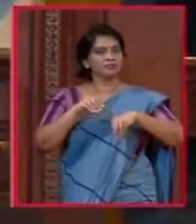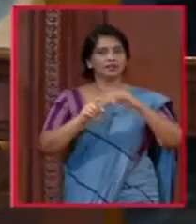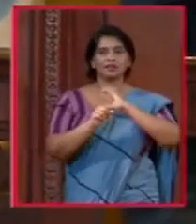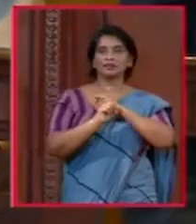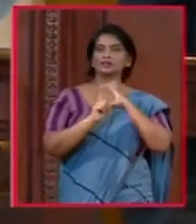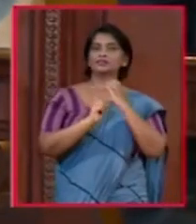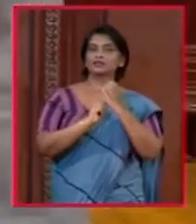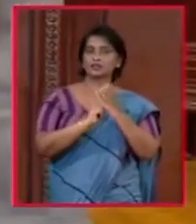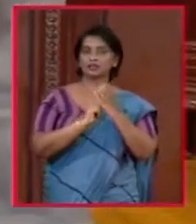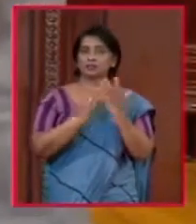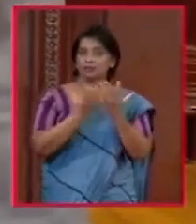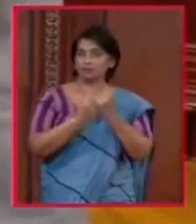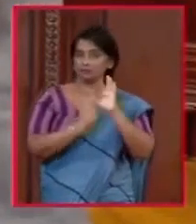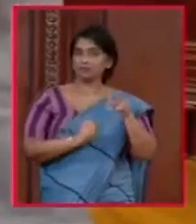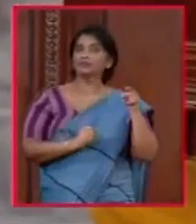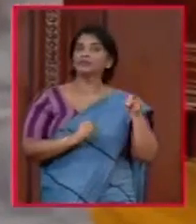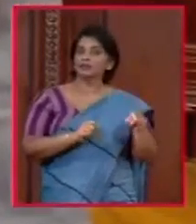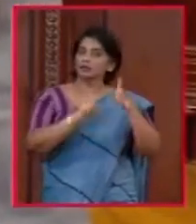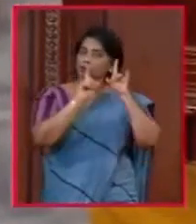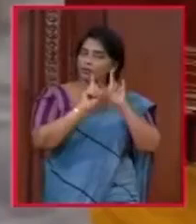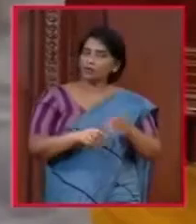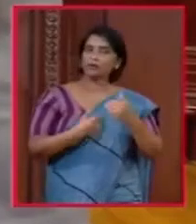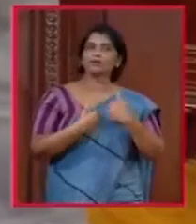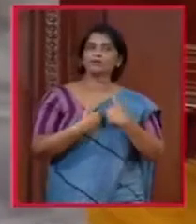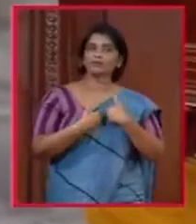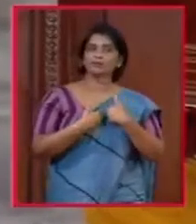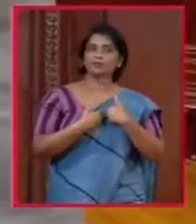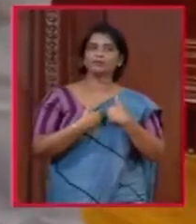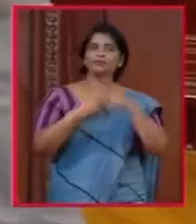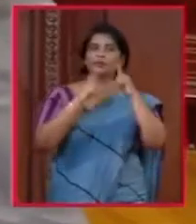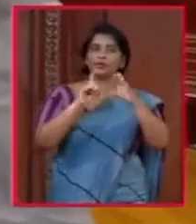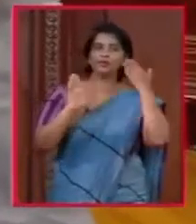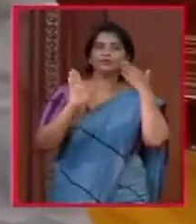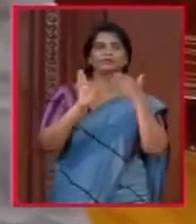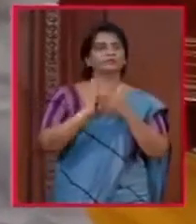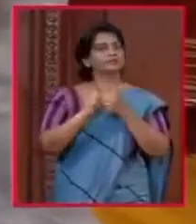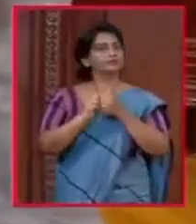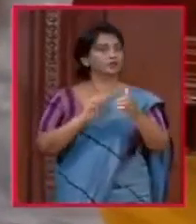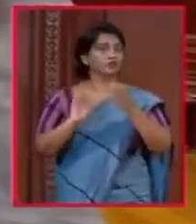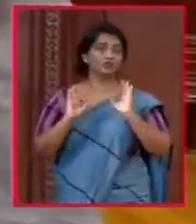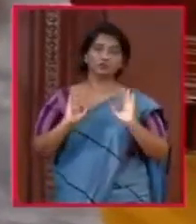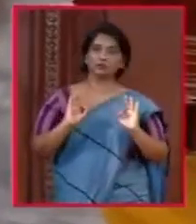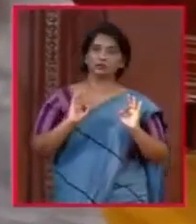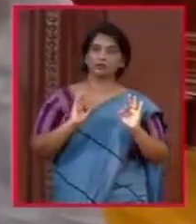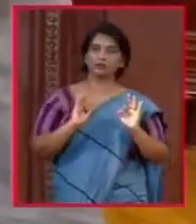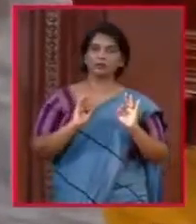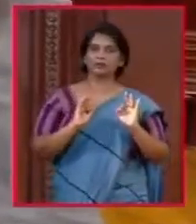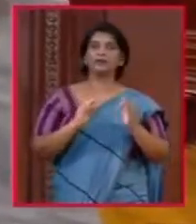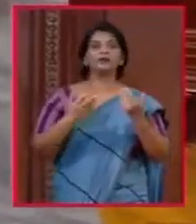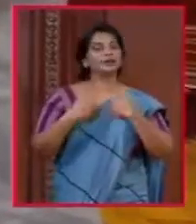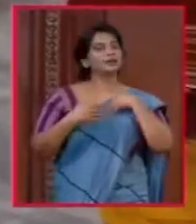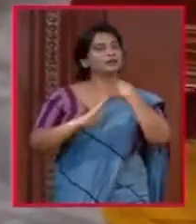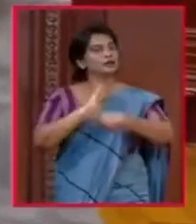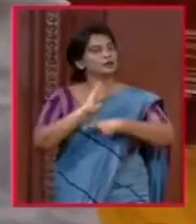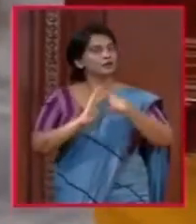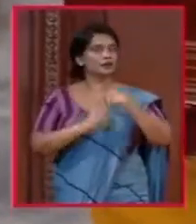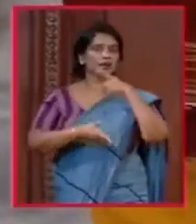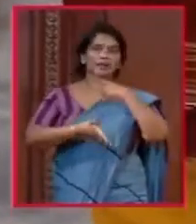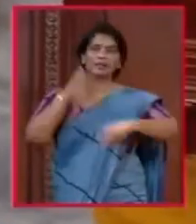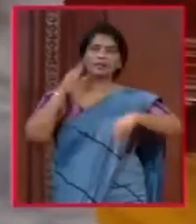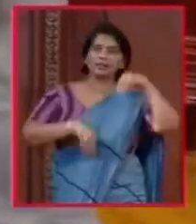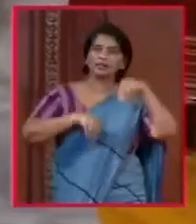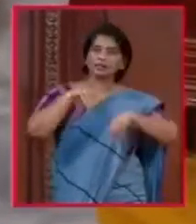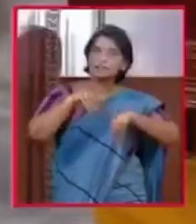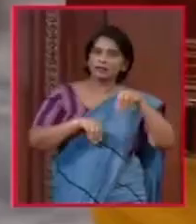සංස්කෘතික අවශ්‍යතාවය තිබෙනවා. ඉතින් අප ඒ වෙනුවෙන් කැප වෙන සූදානම්. අපේ රටේ